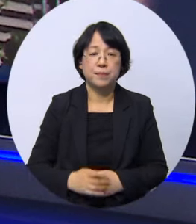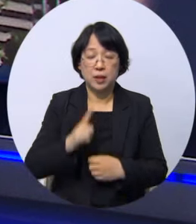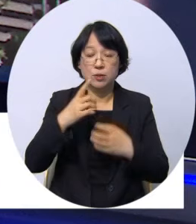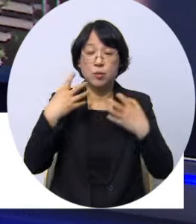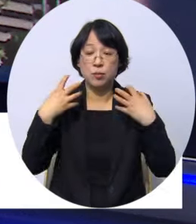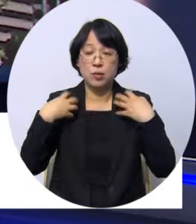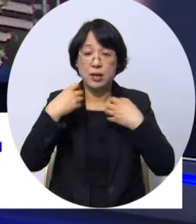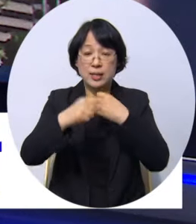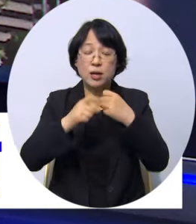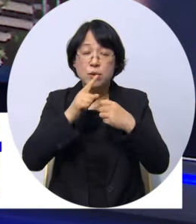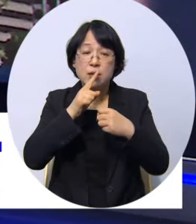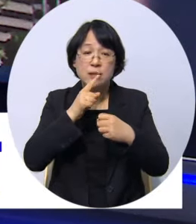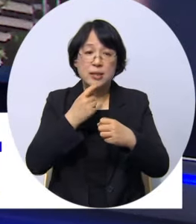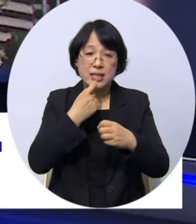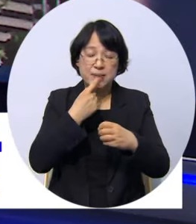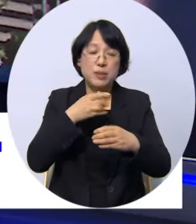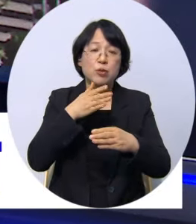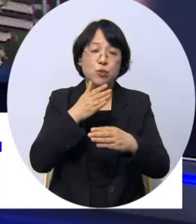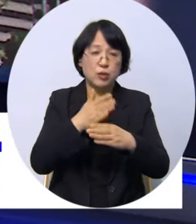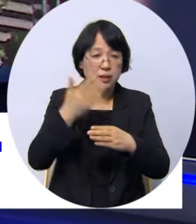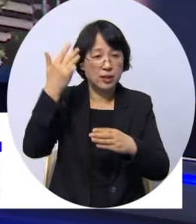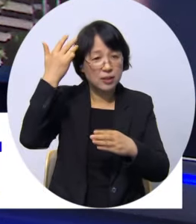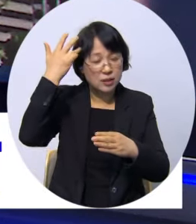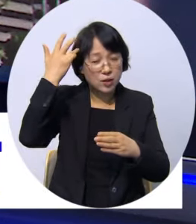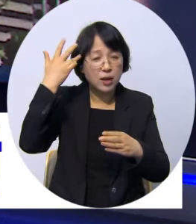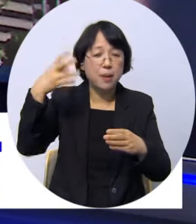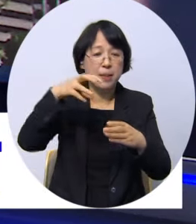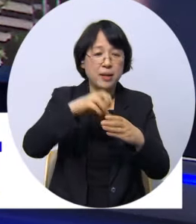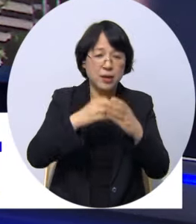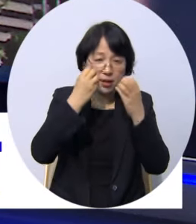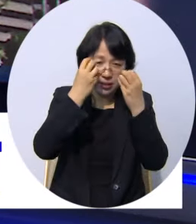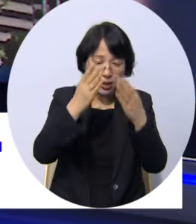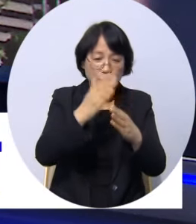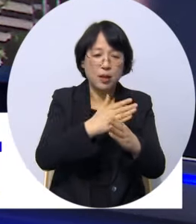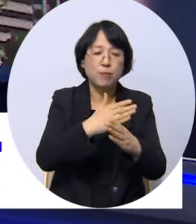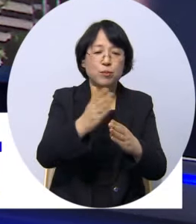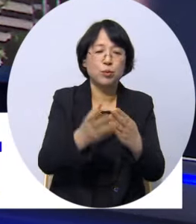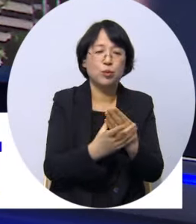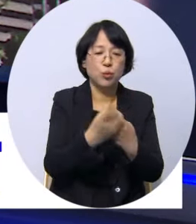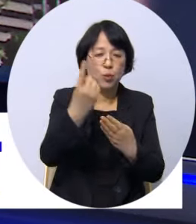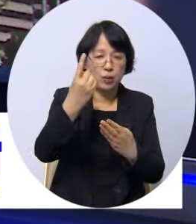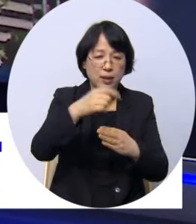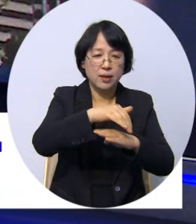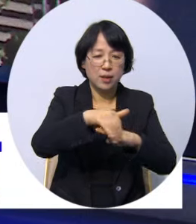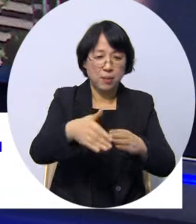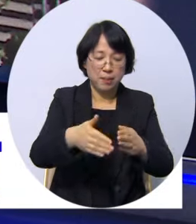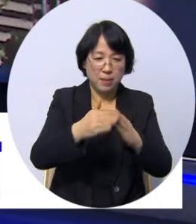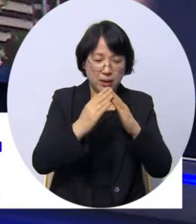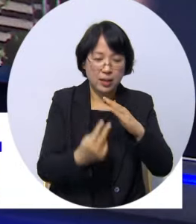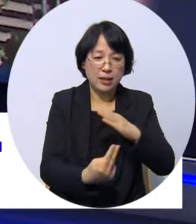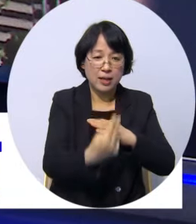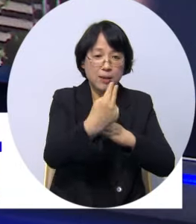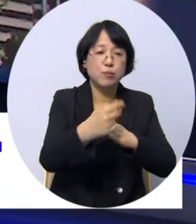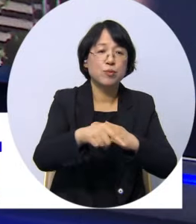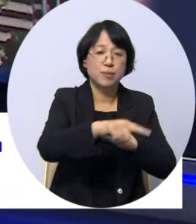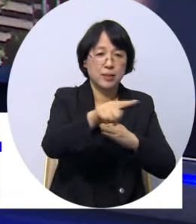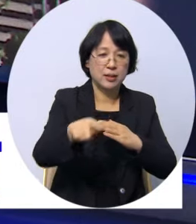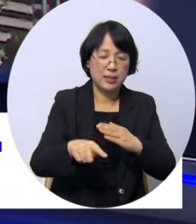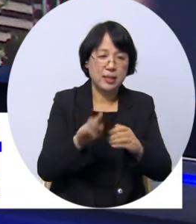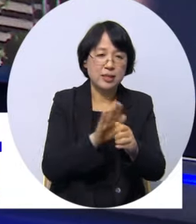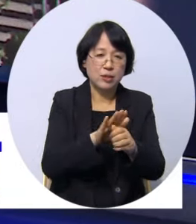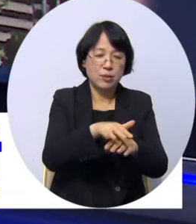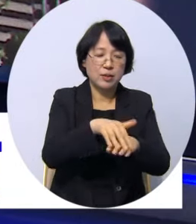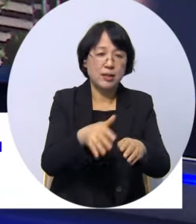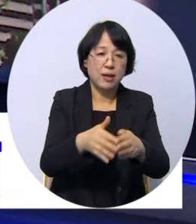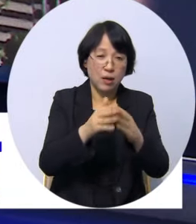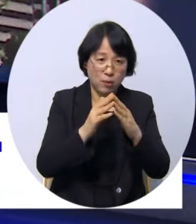정부가 자유민주주의 철학을 반영한 새로운 통해 구상을 마련합니다 또 탈북민 지원 체계를 강화하고 글로벌